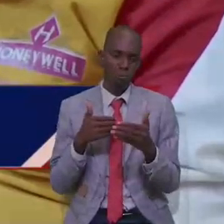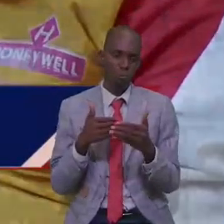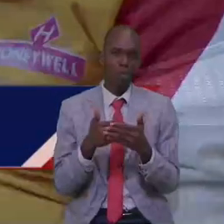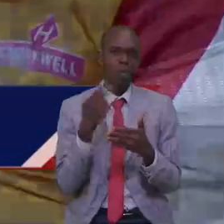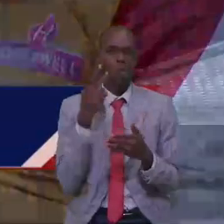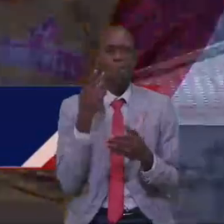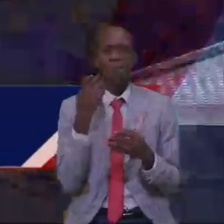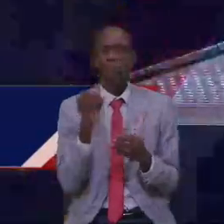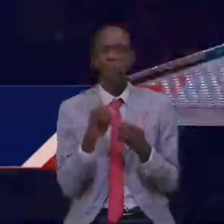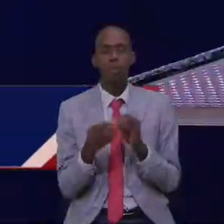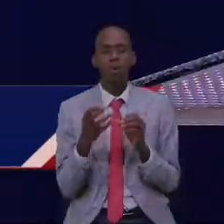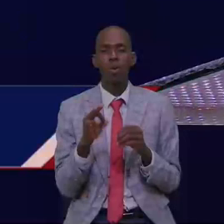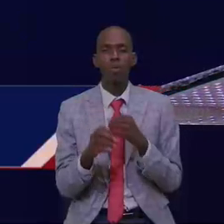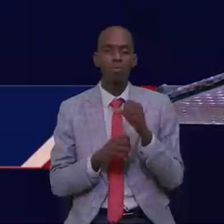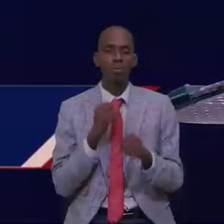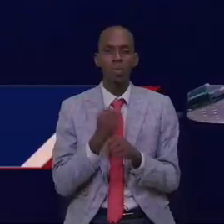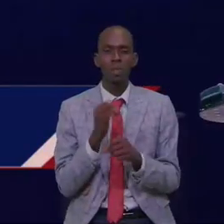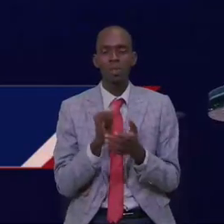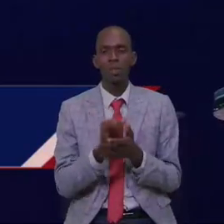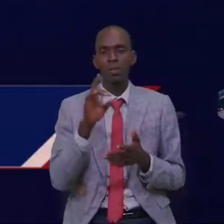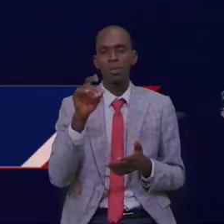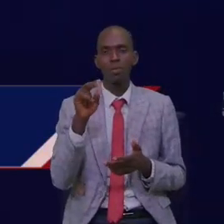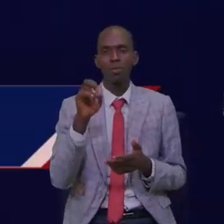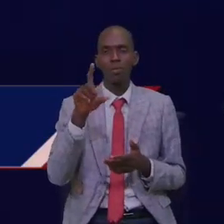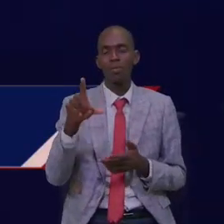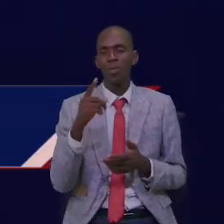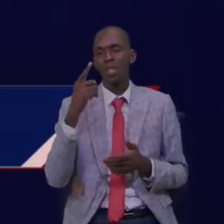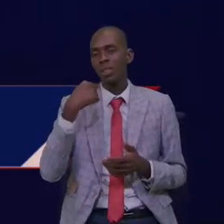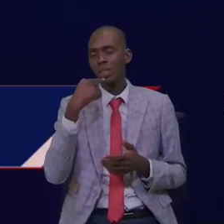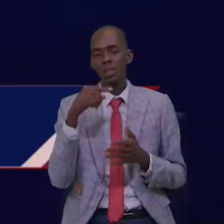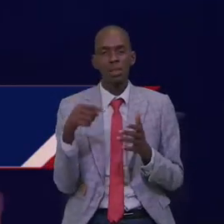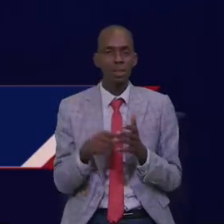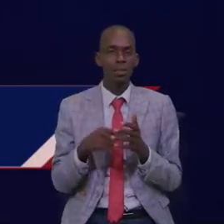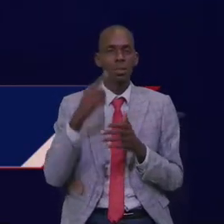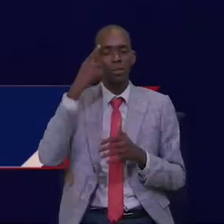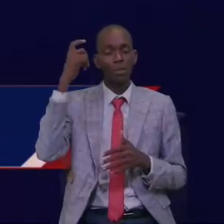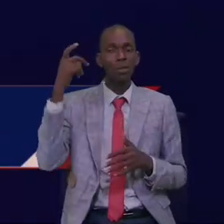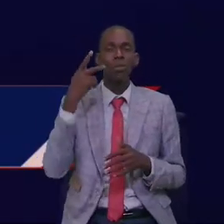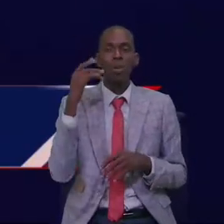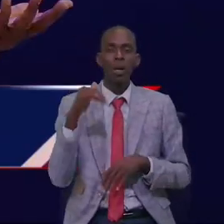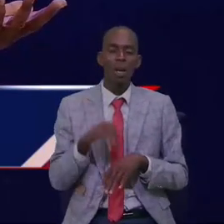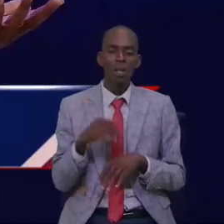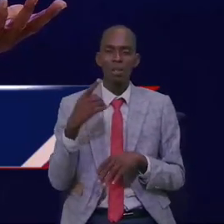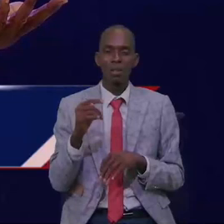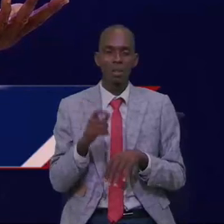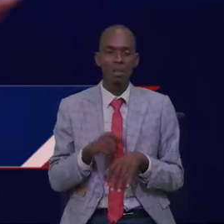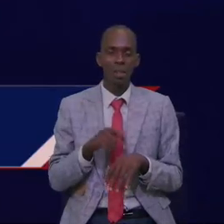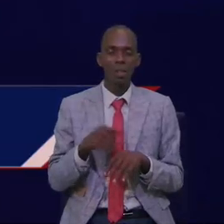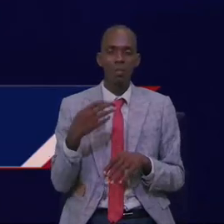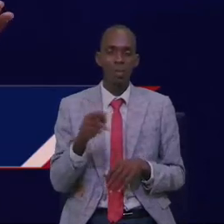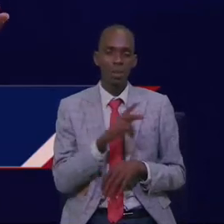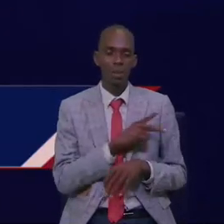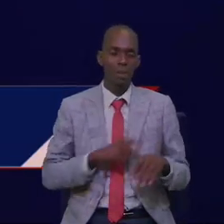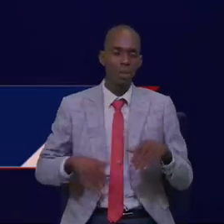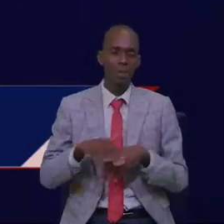a interprété le songe. Regardez l'Empire babylonien s'en est allé et nous approchons.